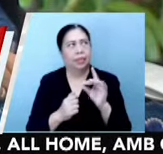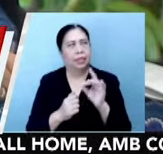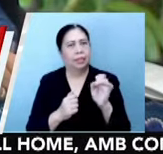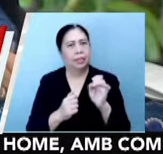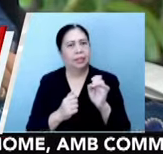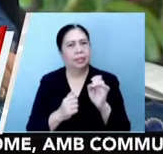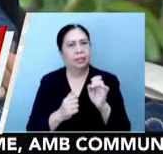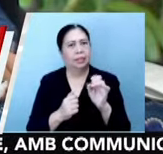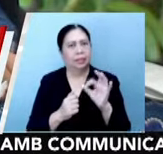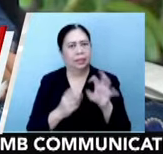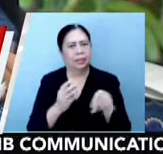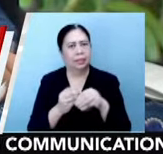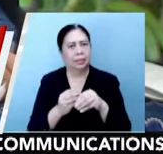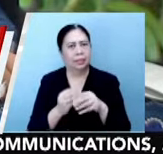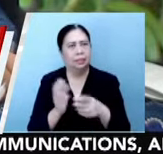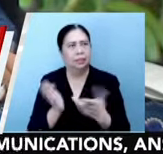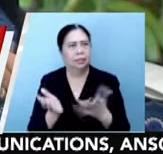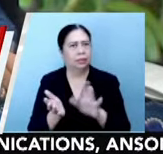232,890, which represent